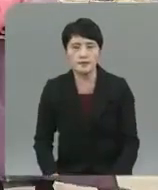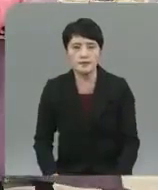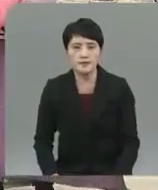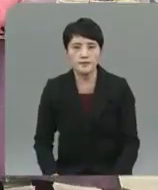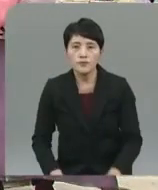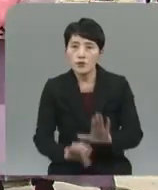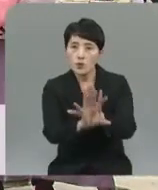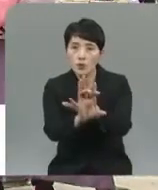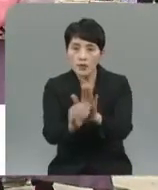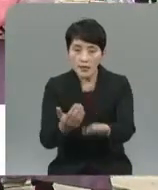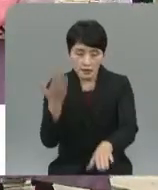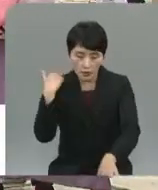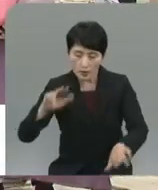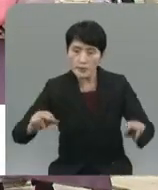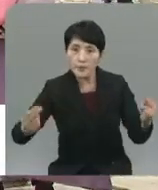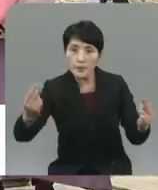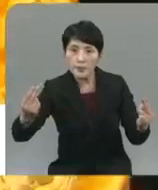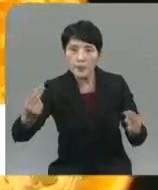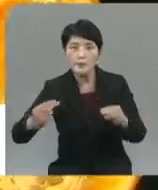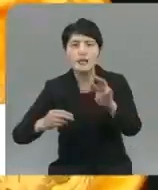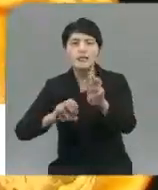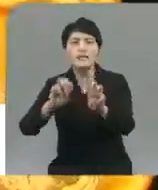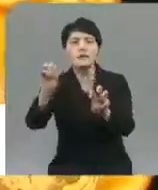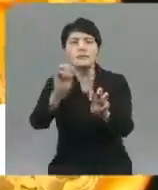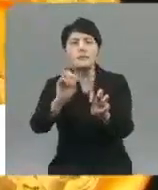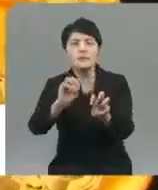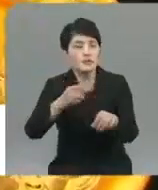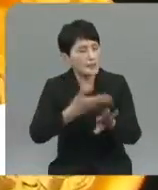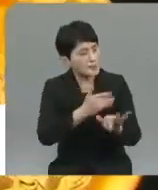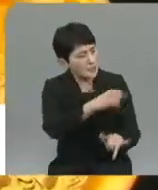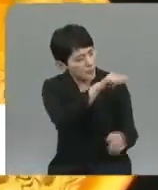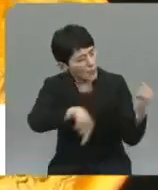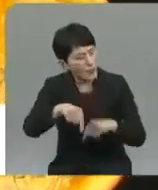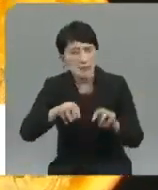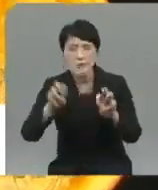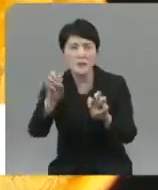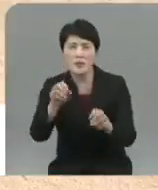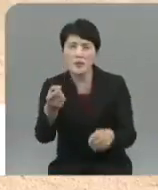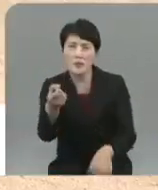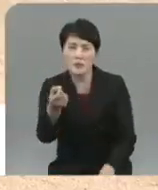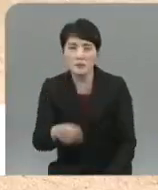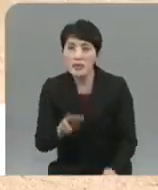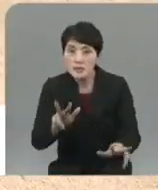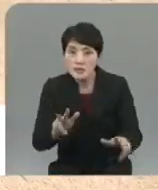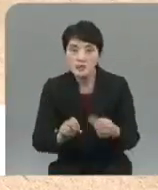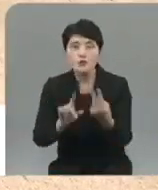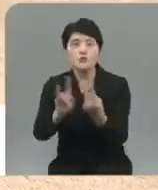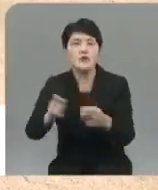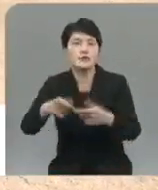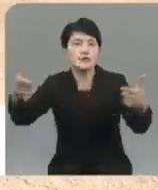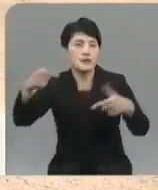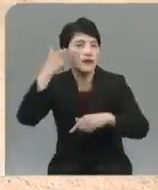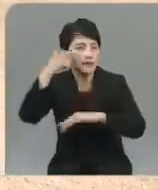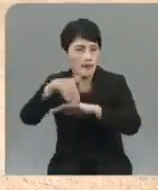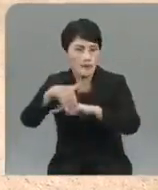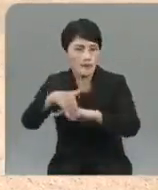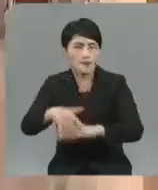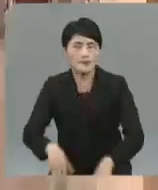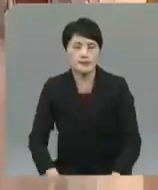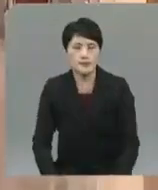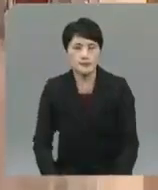Arbeitnehmern und Kleinunternehmern jeweils 100.000 wurden oder 77 $ für Reisen zur Verfügung stellen